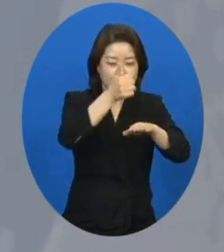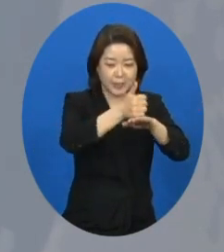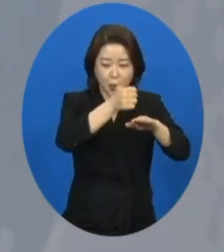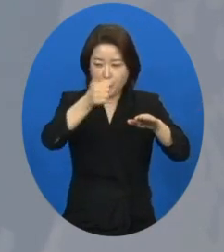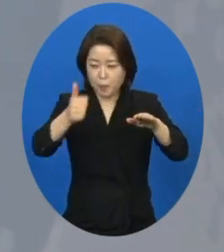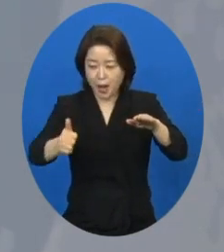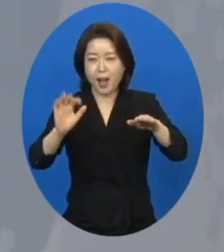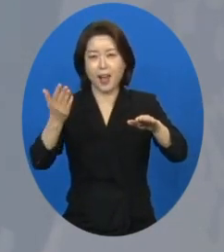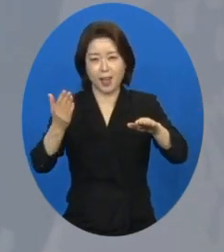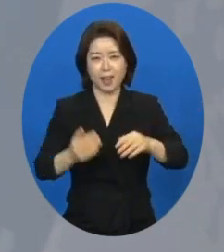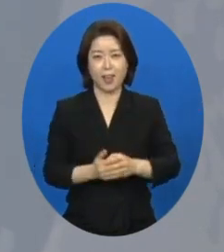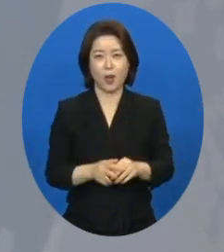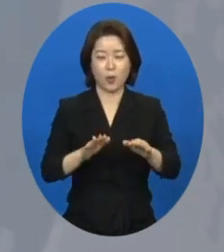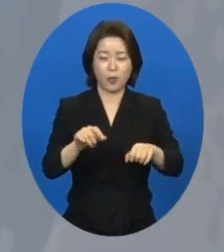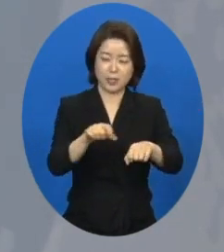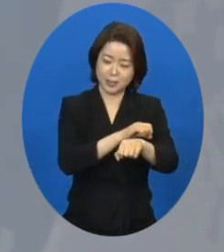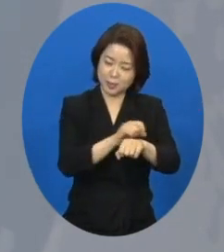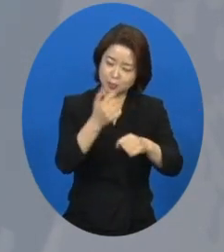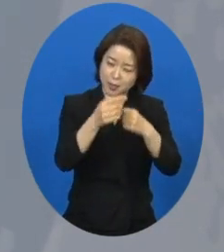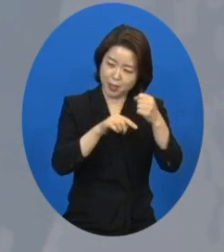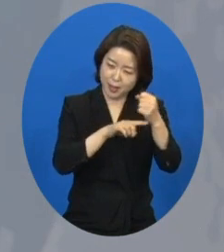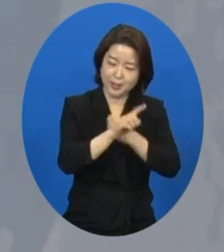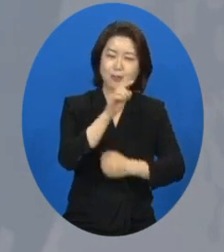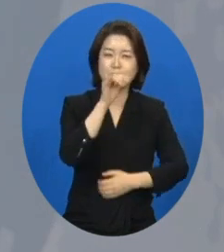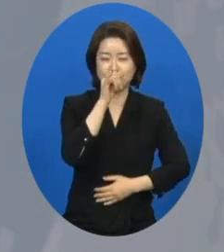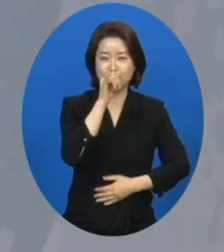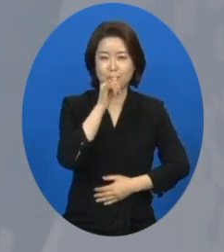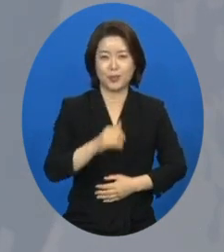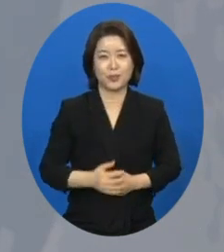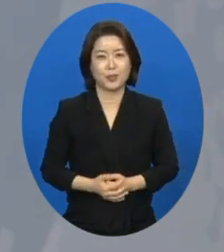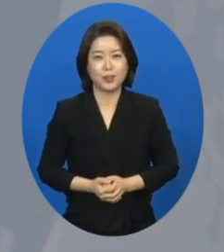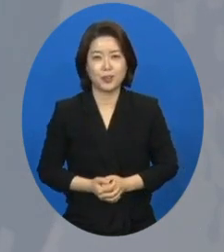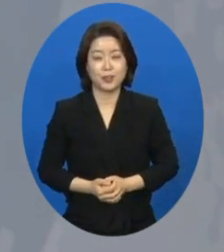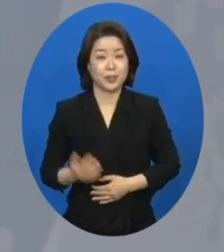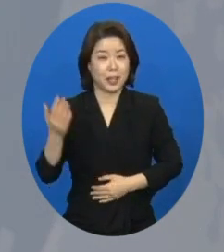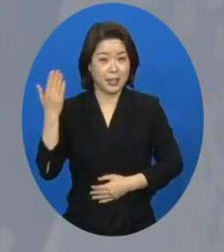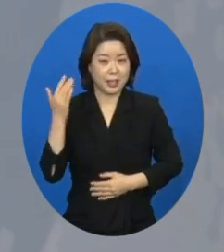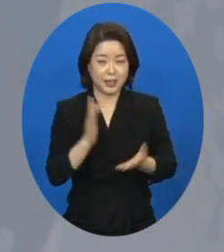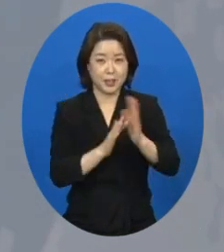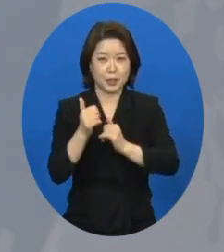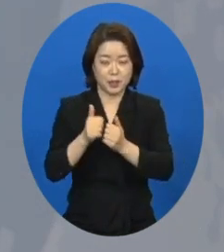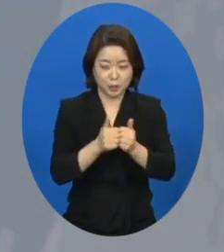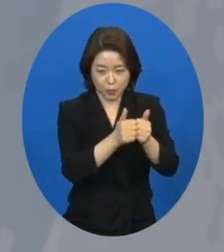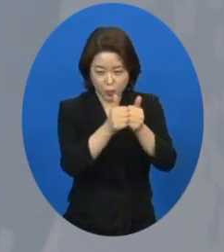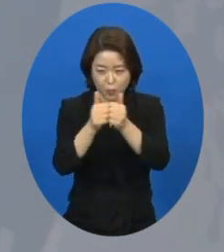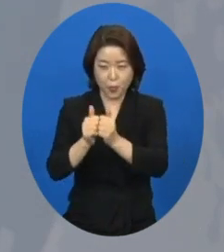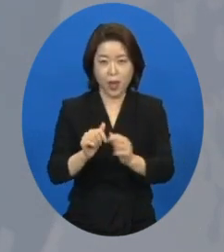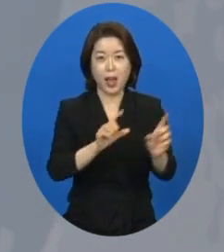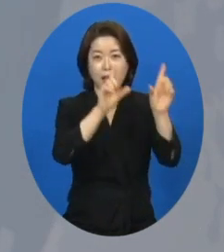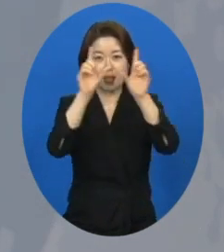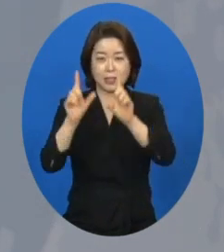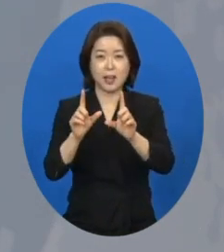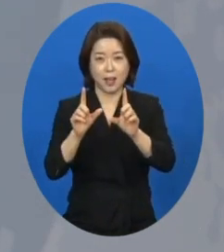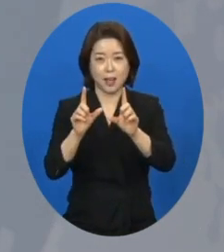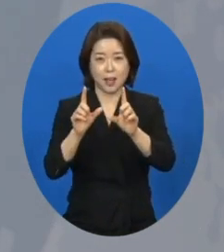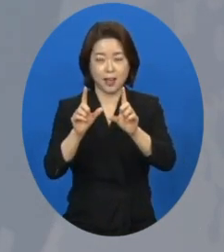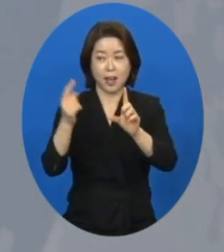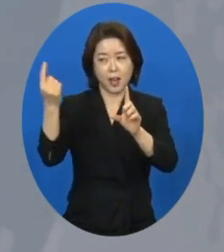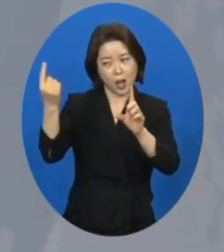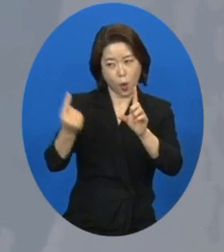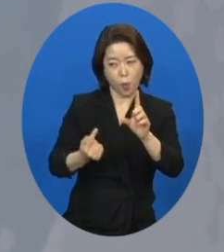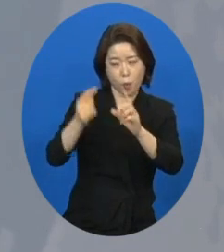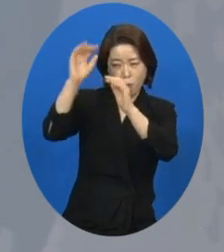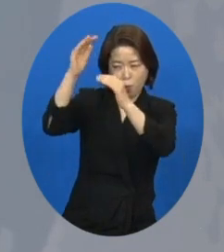아주 특별한 의미가 있다고 생각이 들어서 그동안에 예수님과 동행하는 삶을 살아온